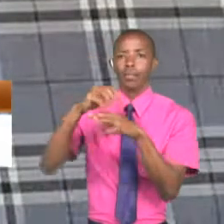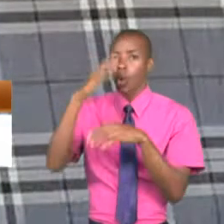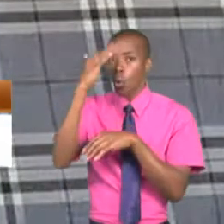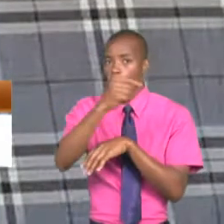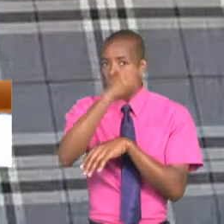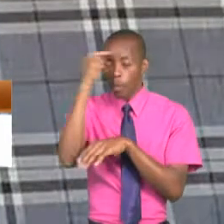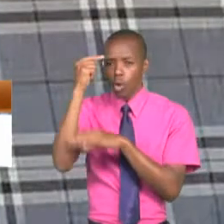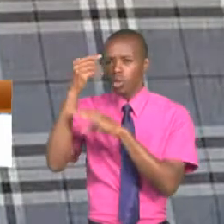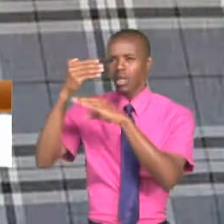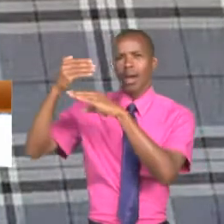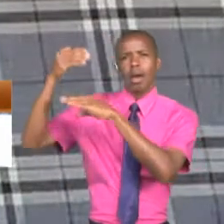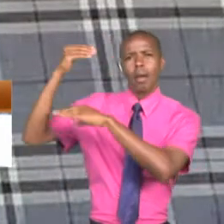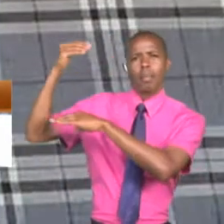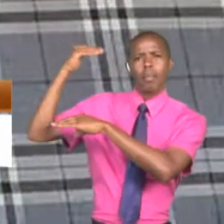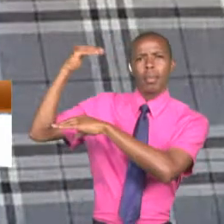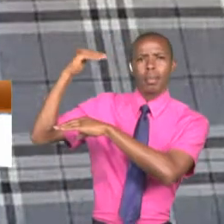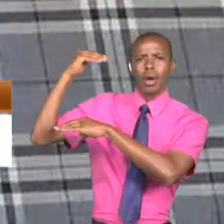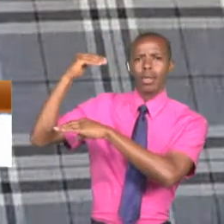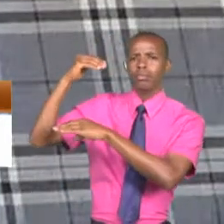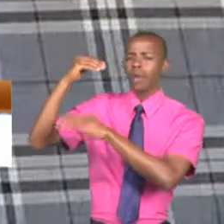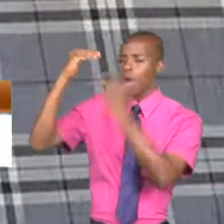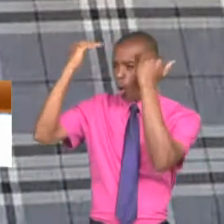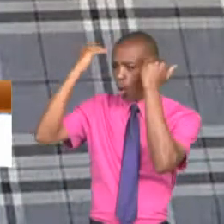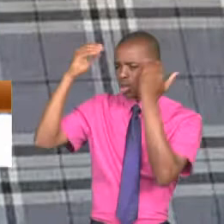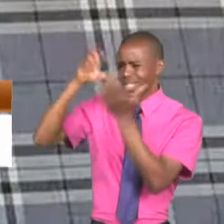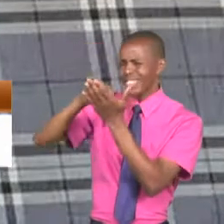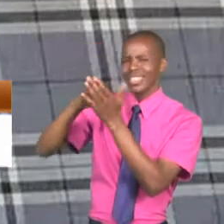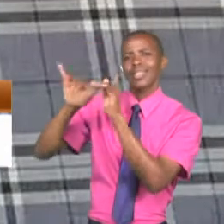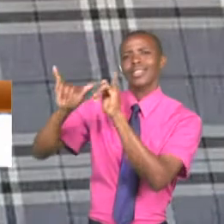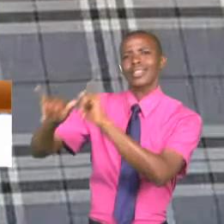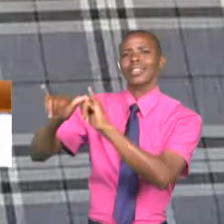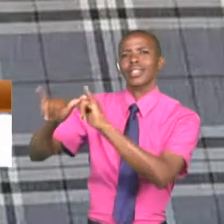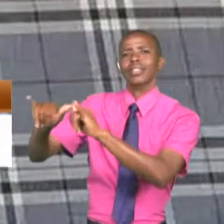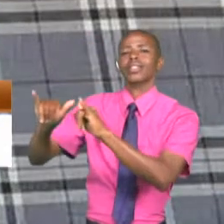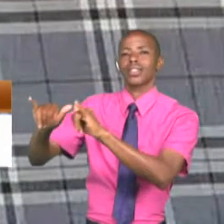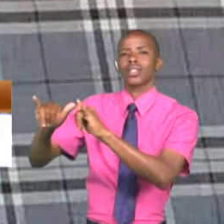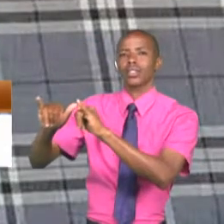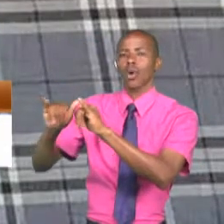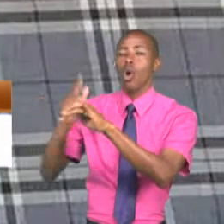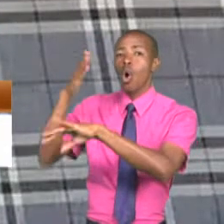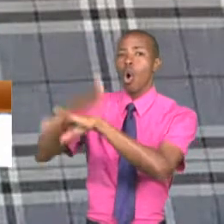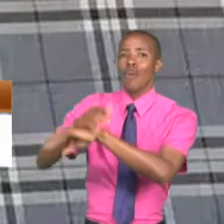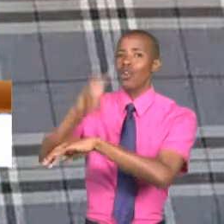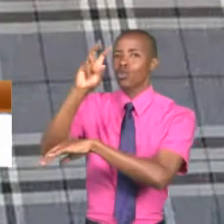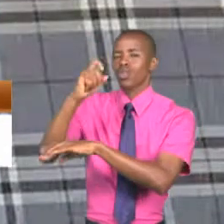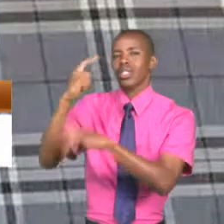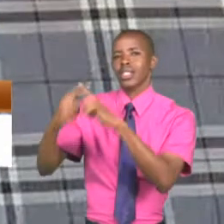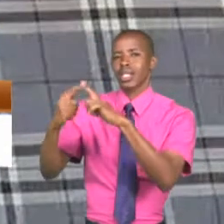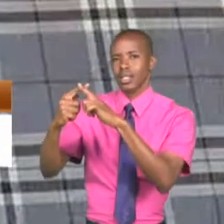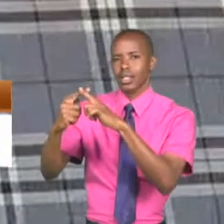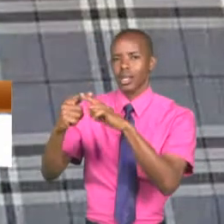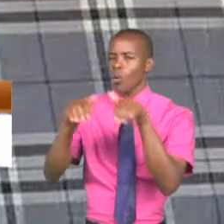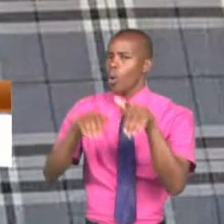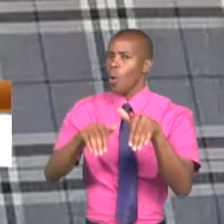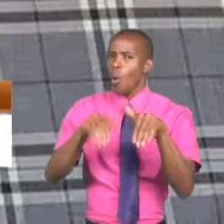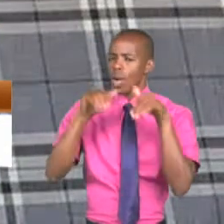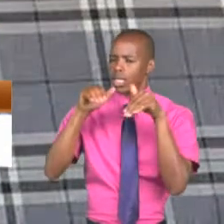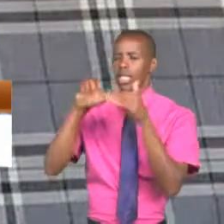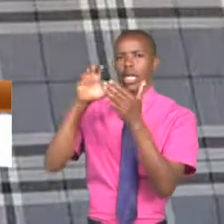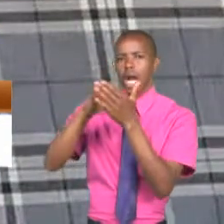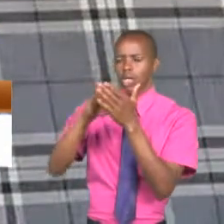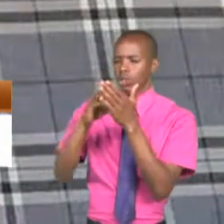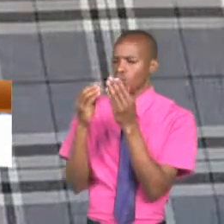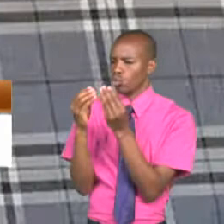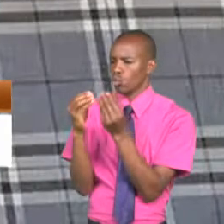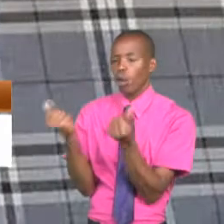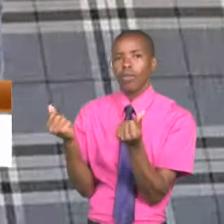sababu hapo kitambo ulikuwa unaweza kukaa na kesi kotini for more than 20 years. Ukingojea kesi yako